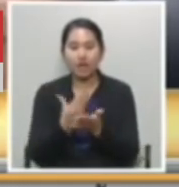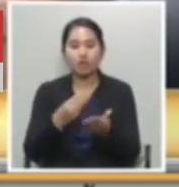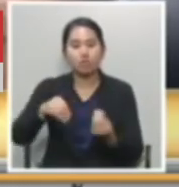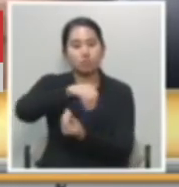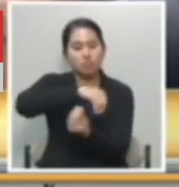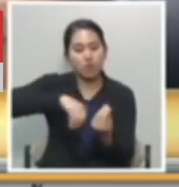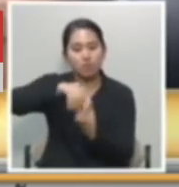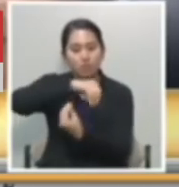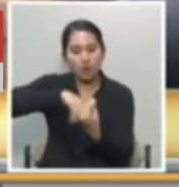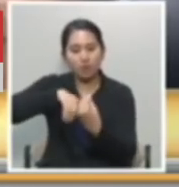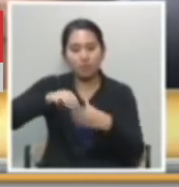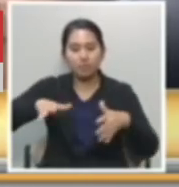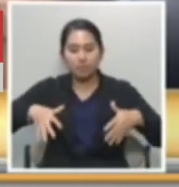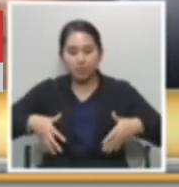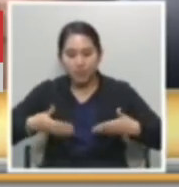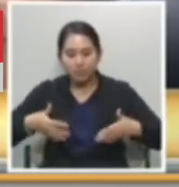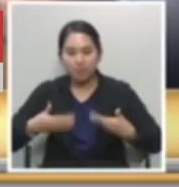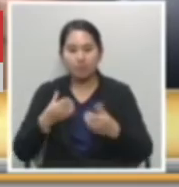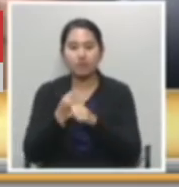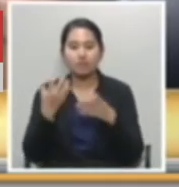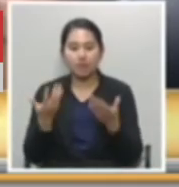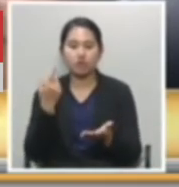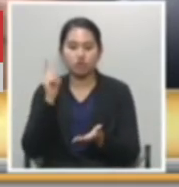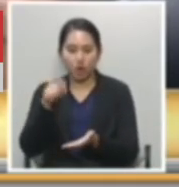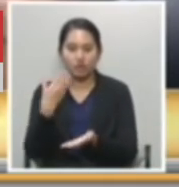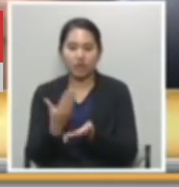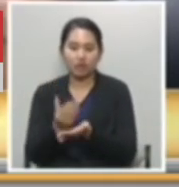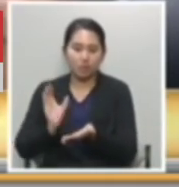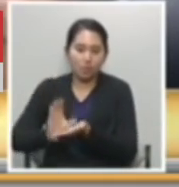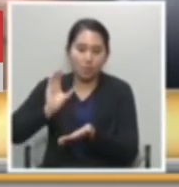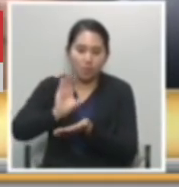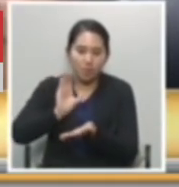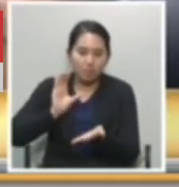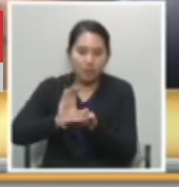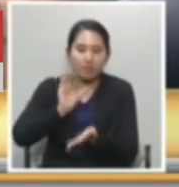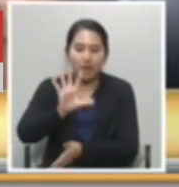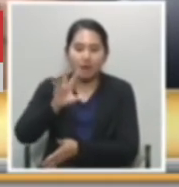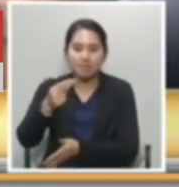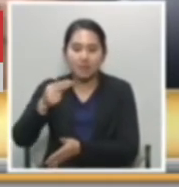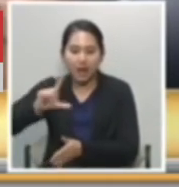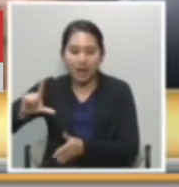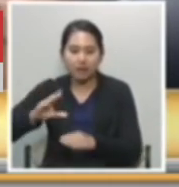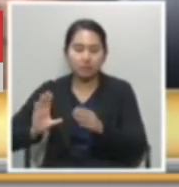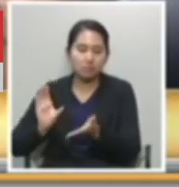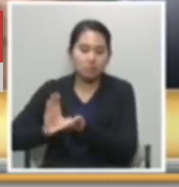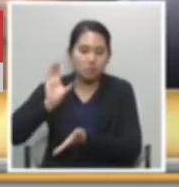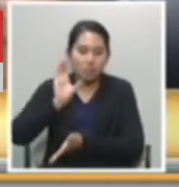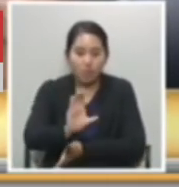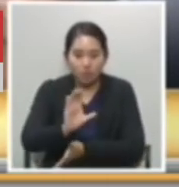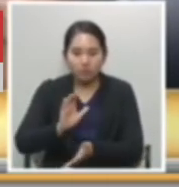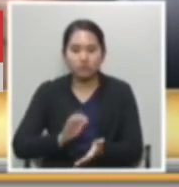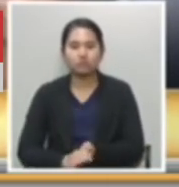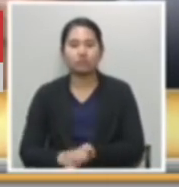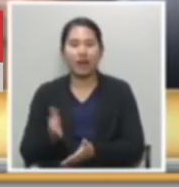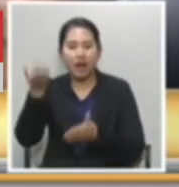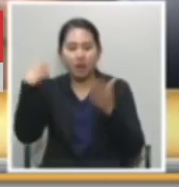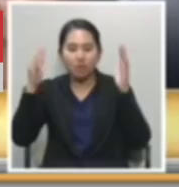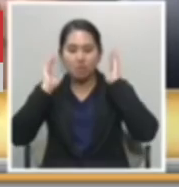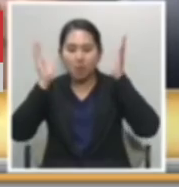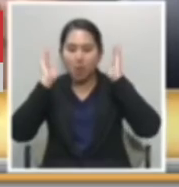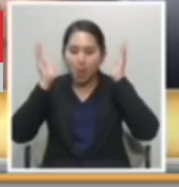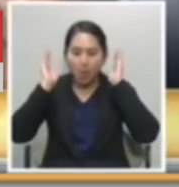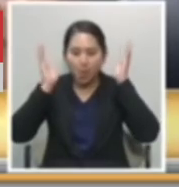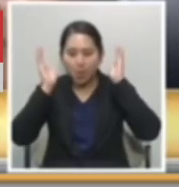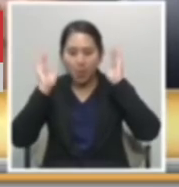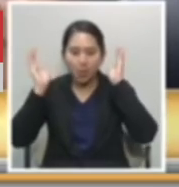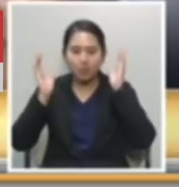เกิดเงินสะพัดท่านต้องอัดฉีดเงินเข้าไปอย่างน้อย 50,000 ล้านใส่ไปเลยในกองทุนหมู่บ้านที่หาเสียงเนี่ยโอ้โหโฆษณาเอ